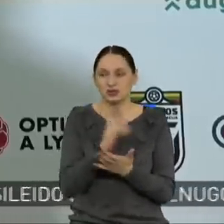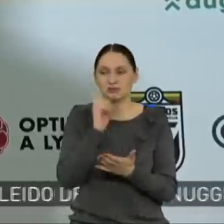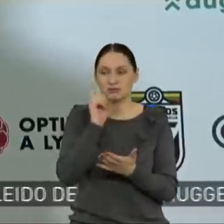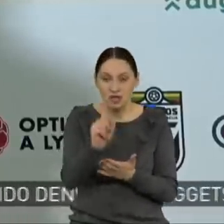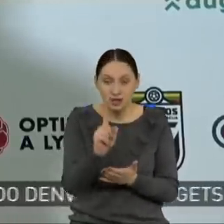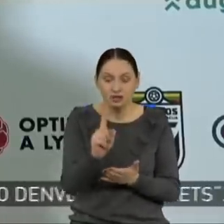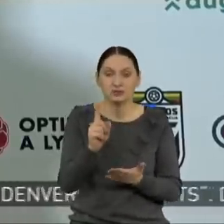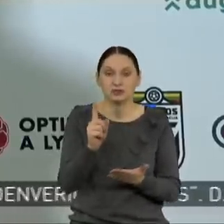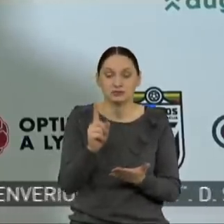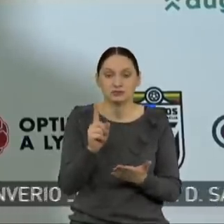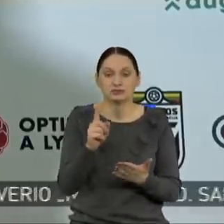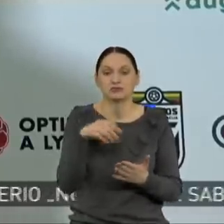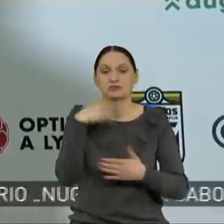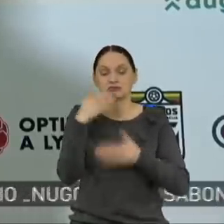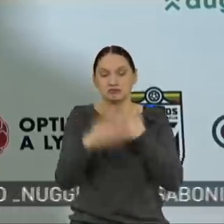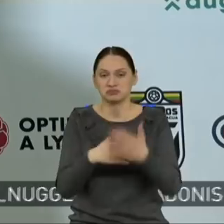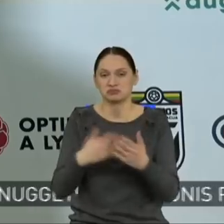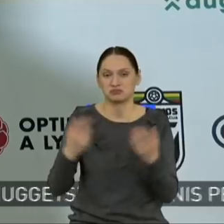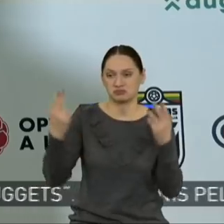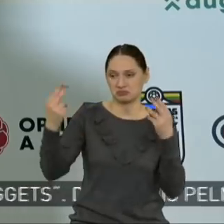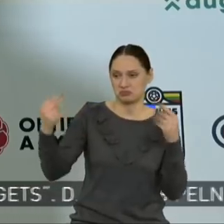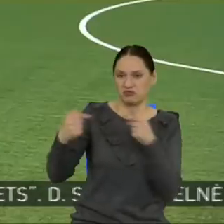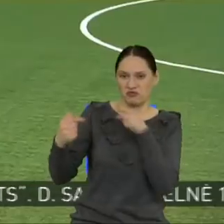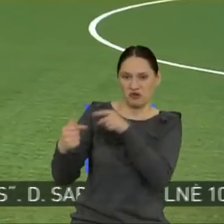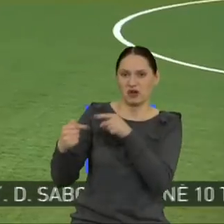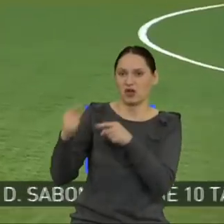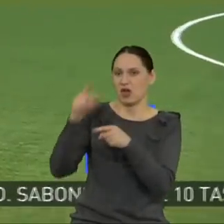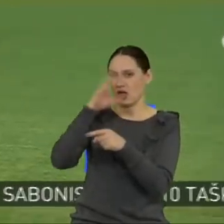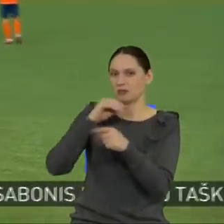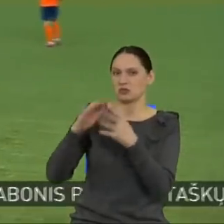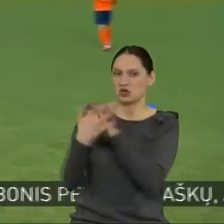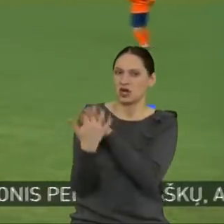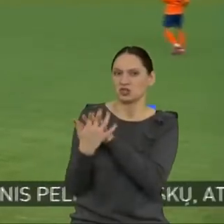matėm, su juo varžovai susidoro geriau negu mes.